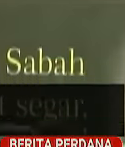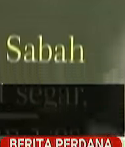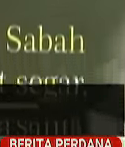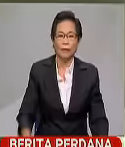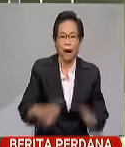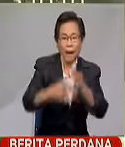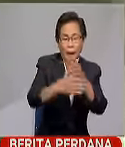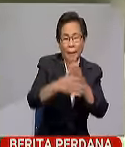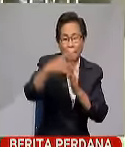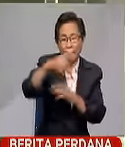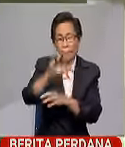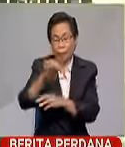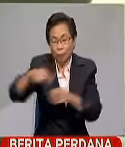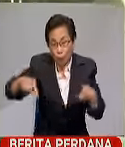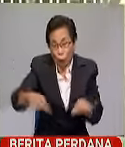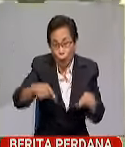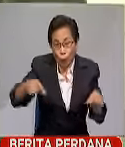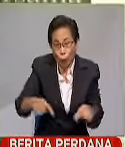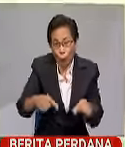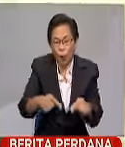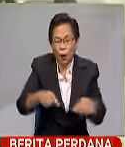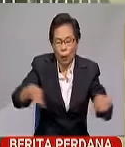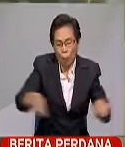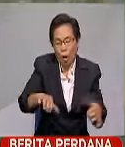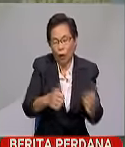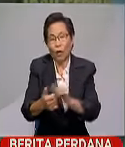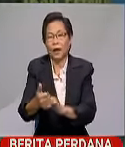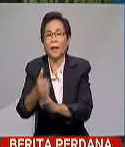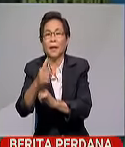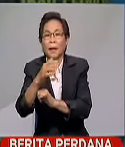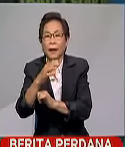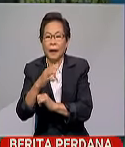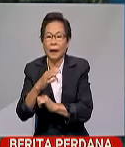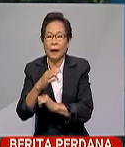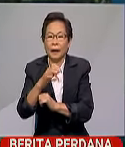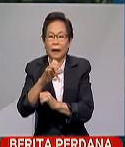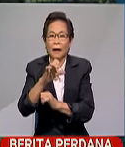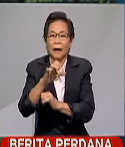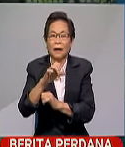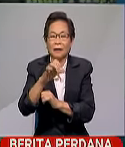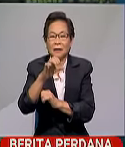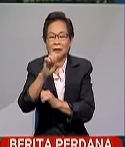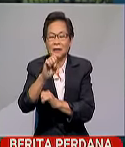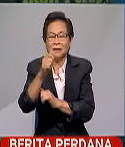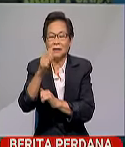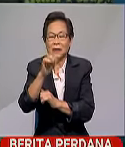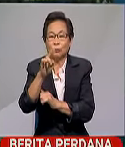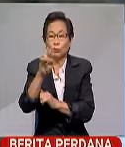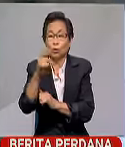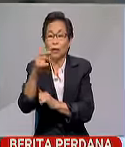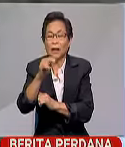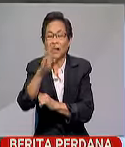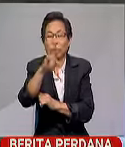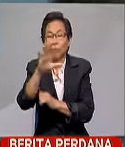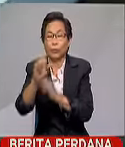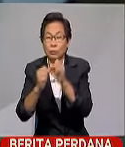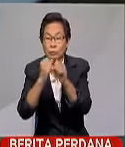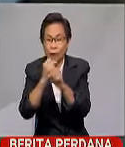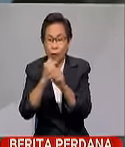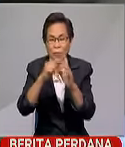Ikan perap goreng makalas mula diusahakan sendiri Ibu Fuad Kalas Samsudin 64 tahun secara tradisional sejak